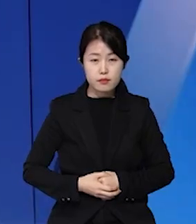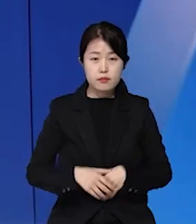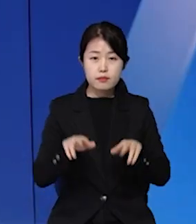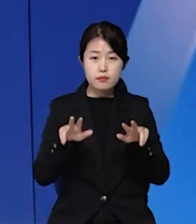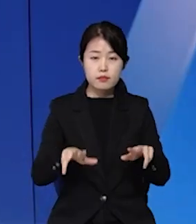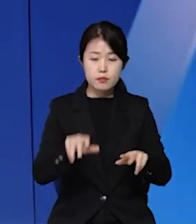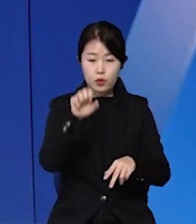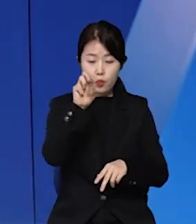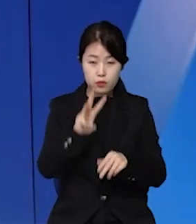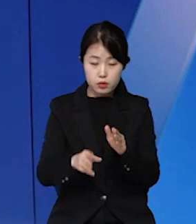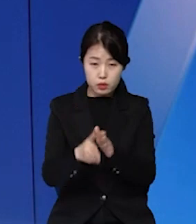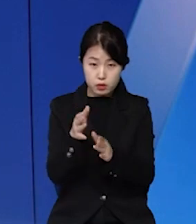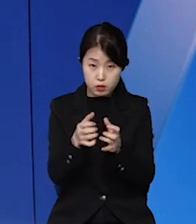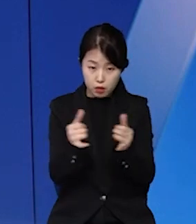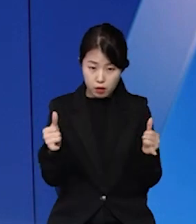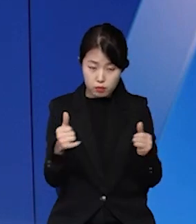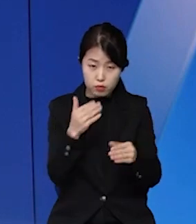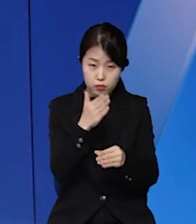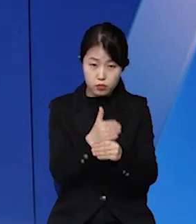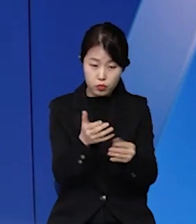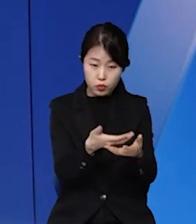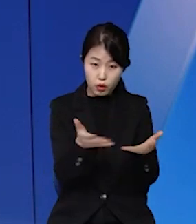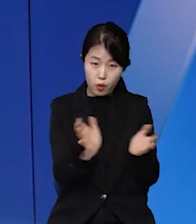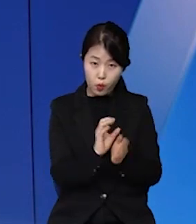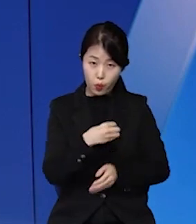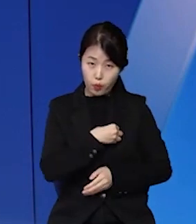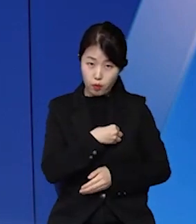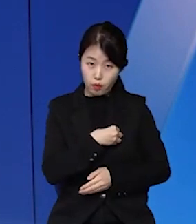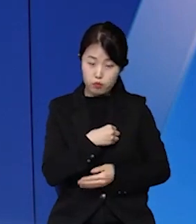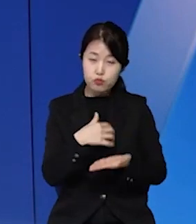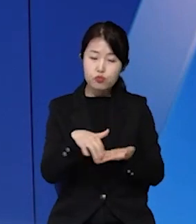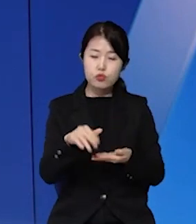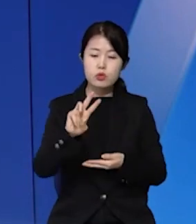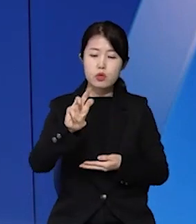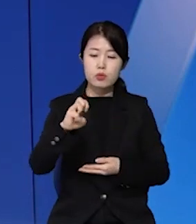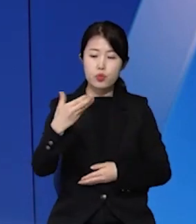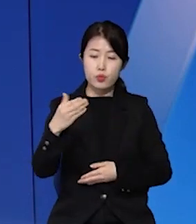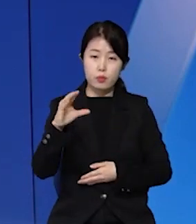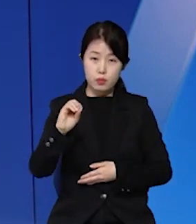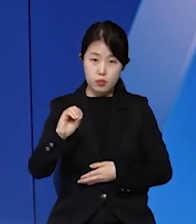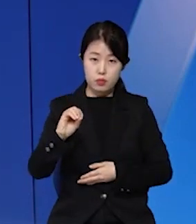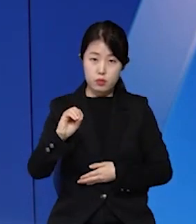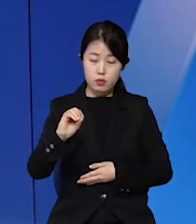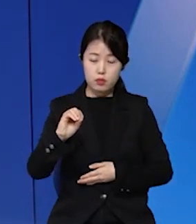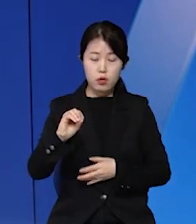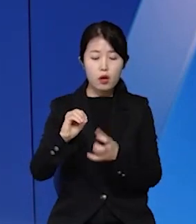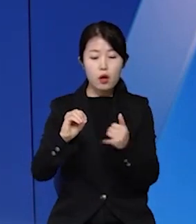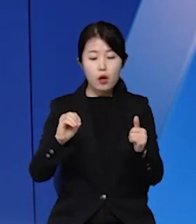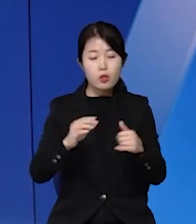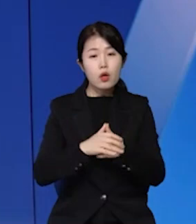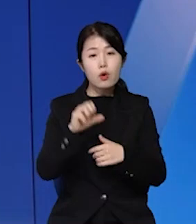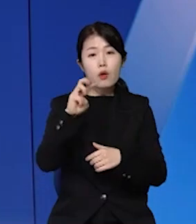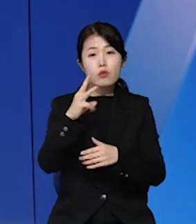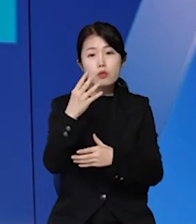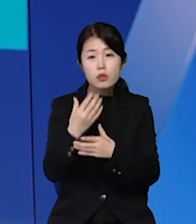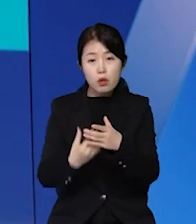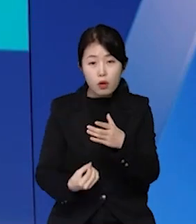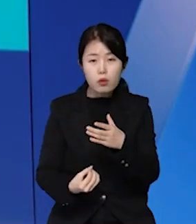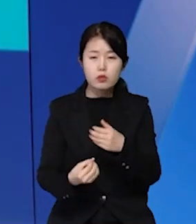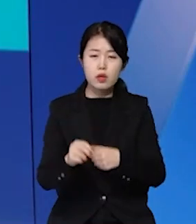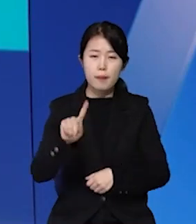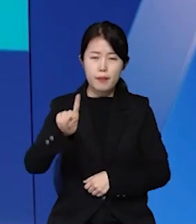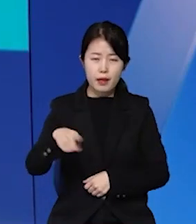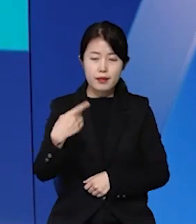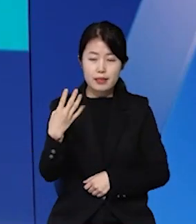현재 광주 시민 가운데 민주당 당원은 39만여 명에 달합니다. 광주 인구 전체가 143만